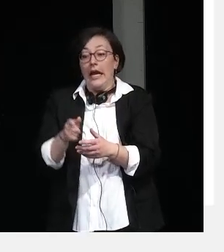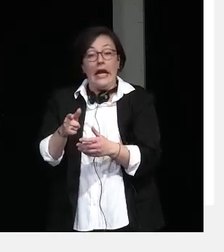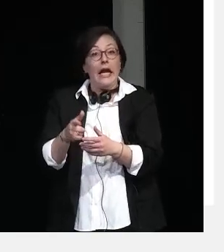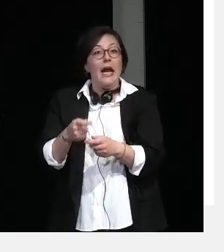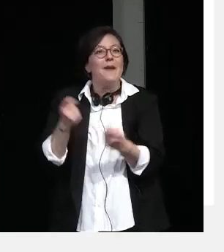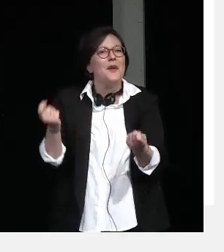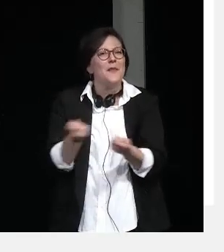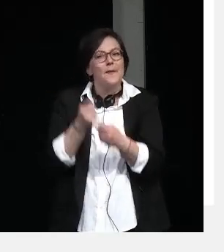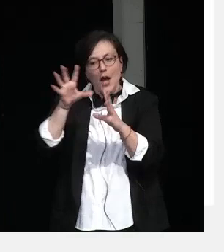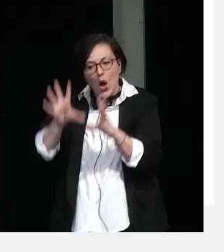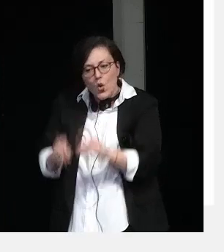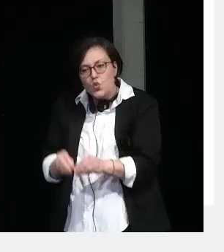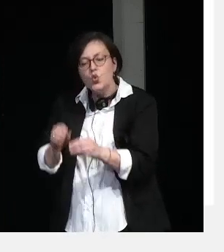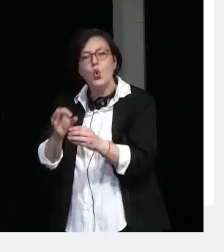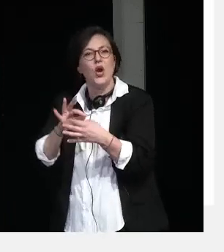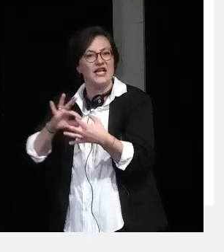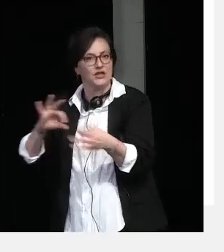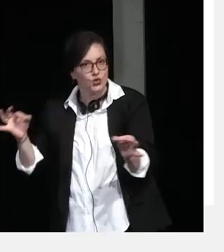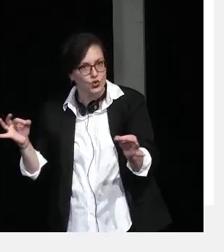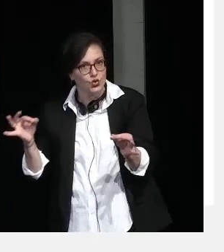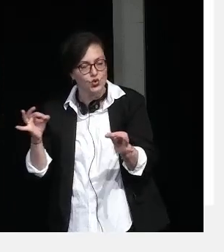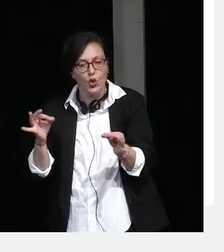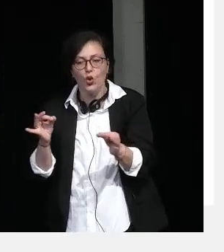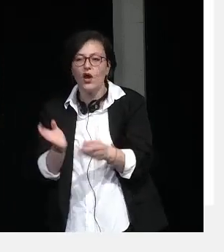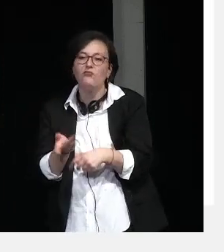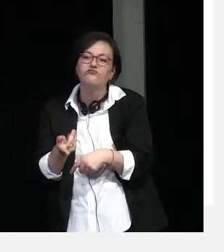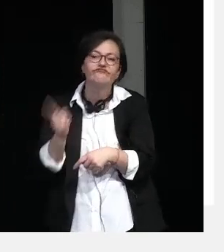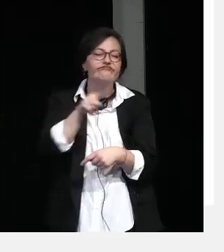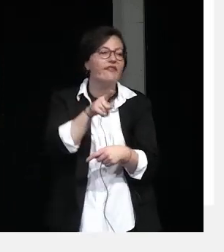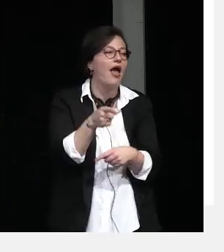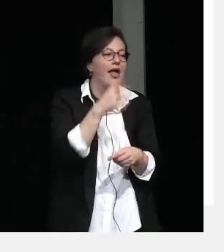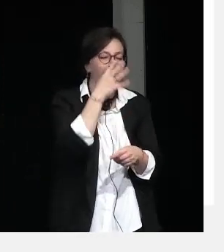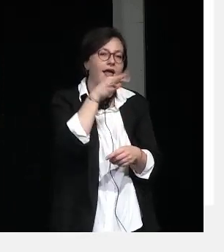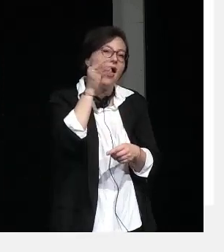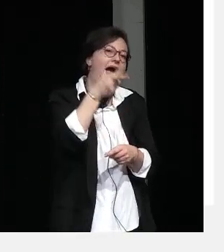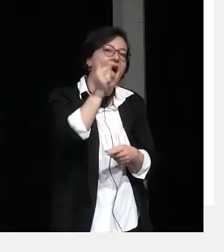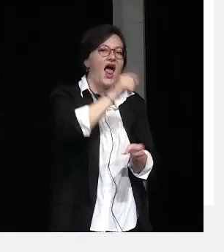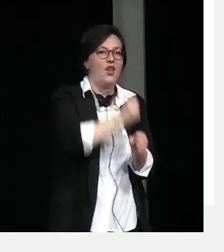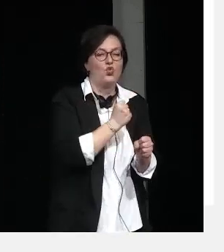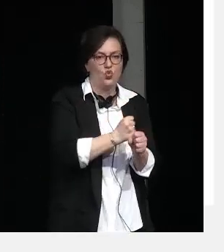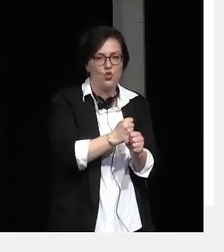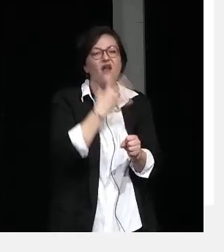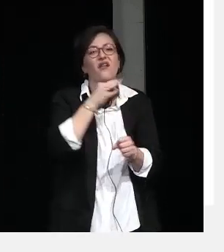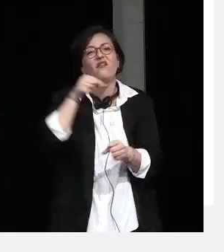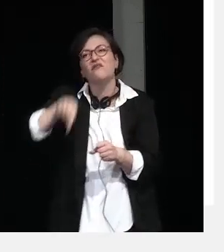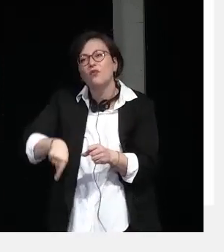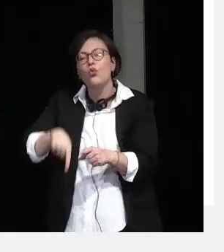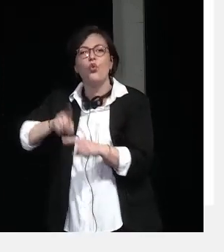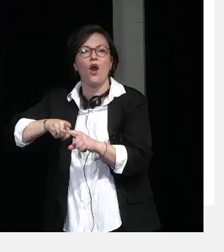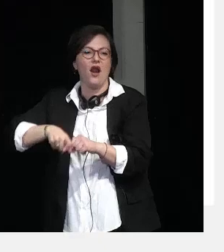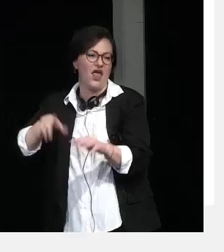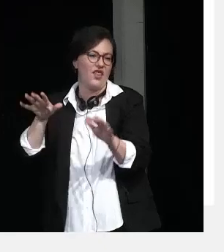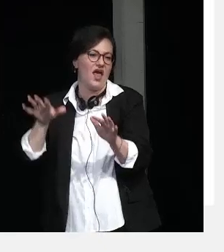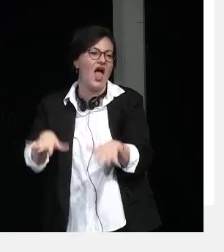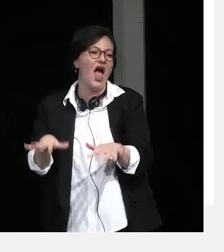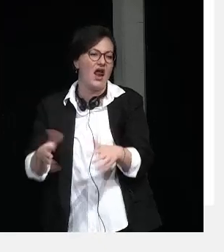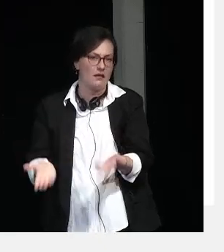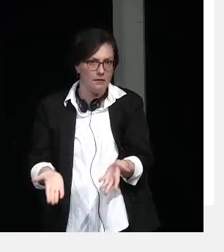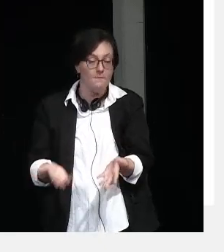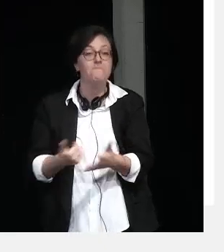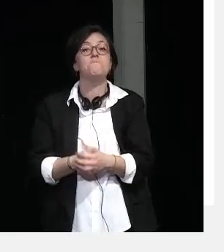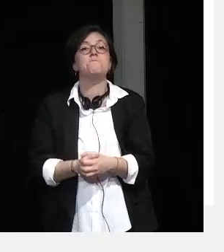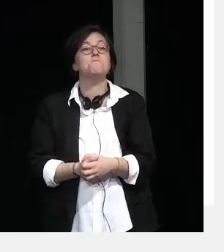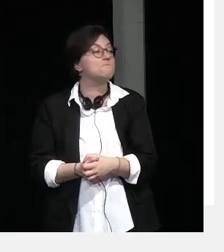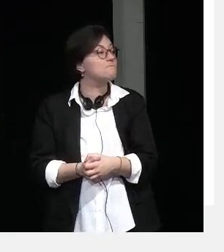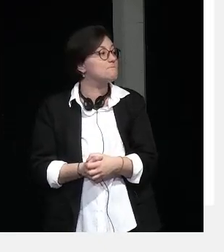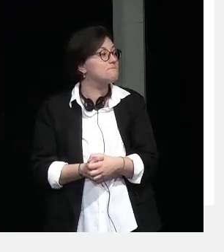μου δεν έχουν βρει κάποιες διεξόδους επαγγελματικές στην Ελλάδα. Αντί γι' αυτό έχουμε μεγάλη